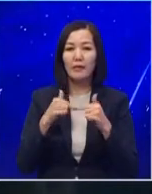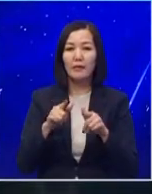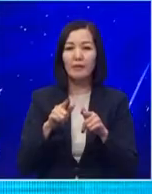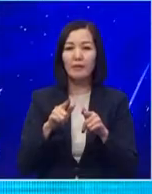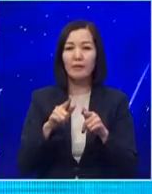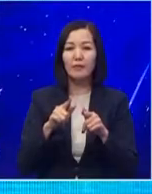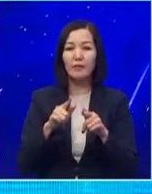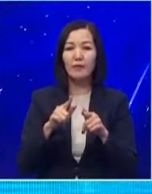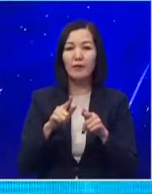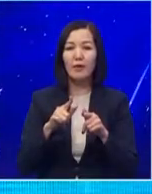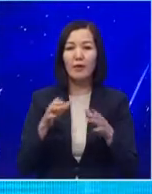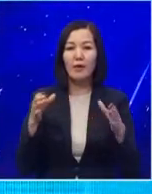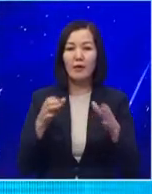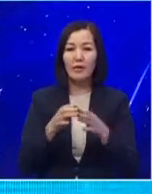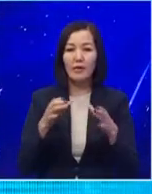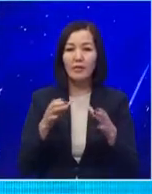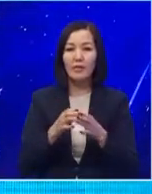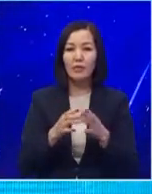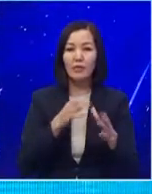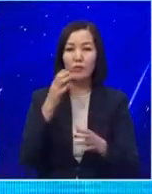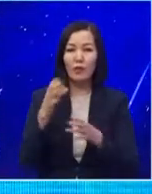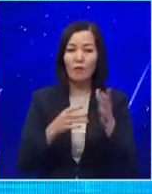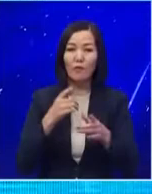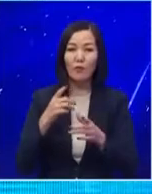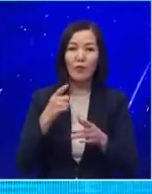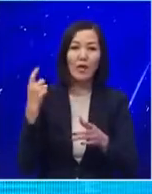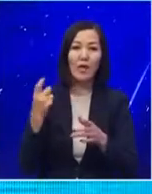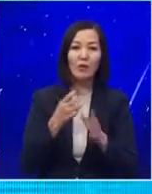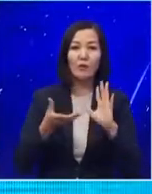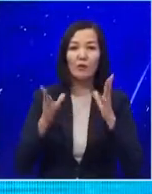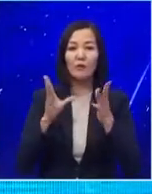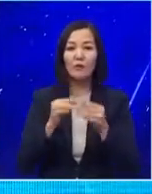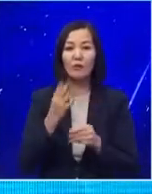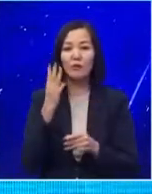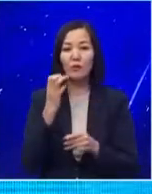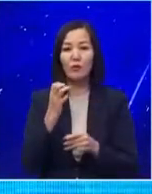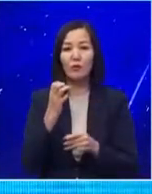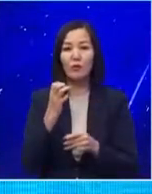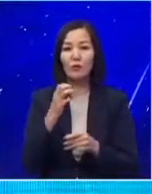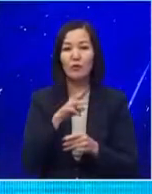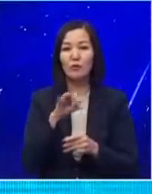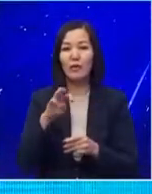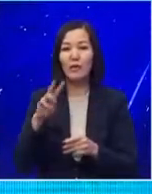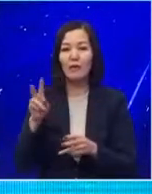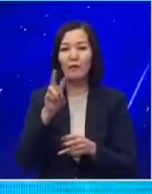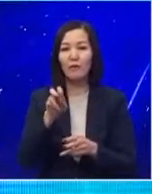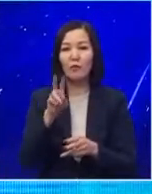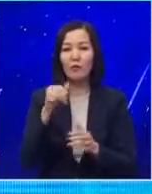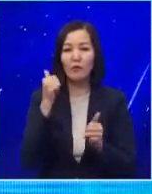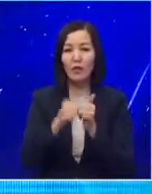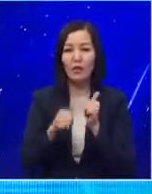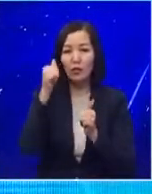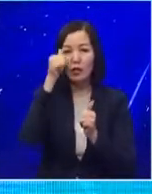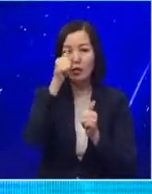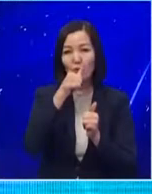вклад волонтерства в мировую экономику составляет более 400 миллиардов долларов ежегодно